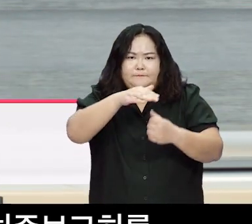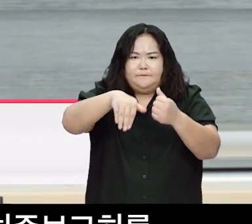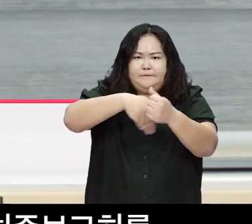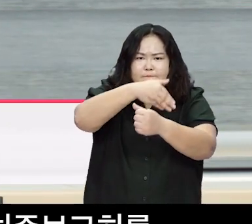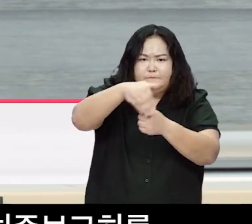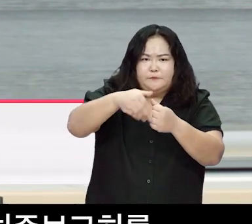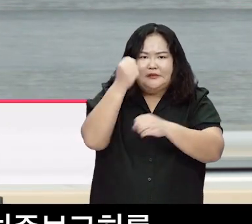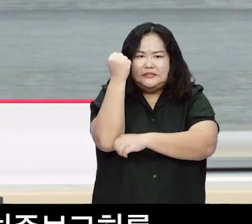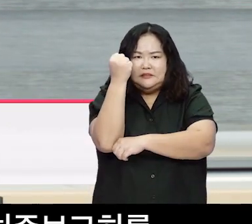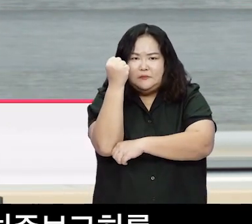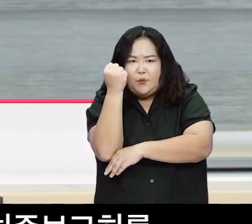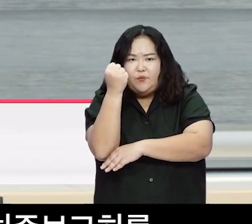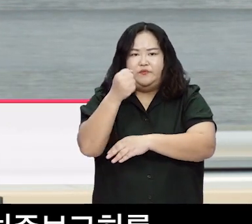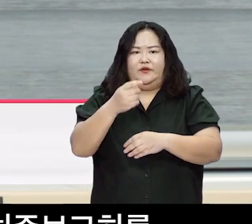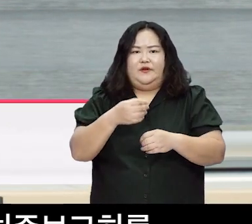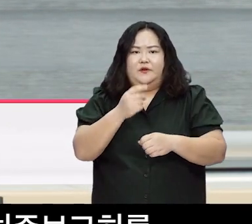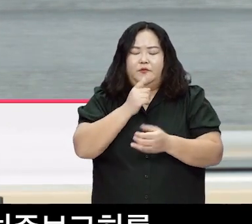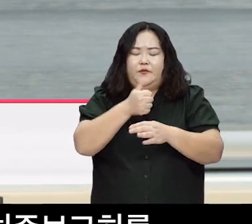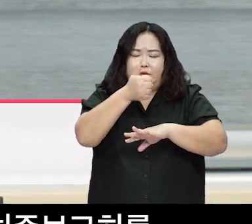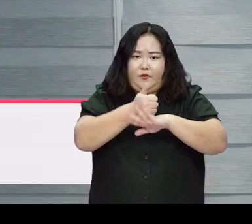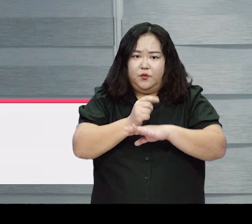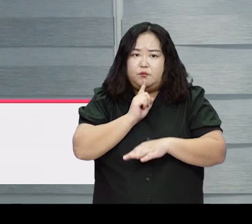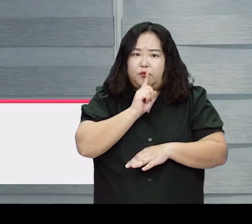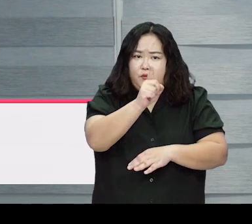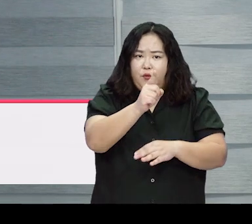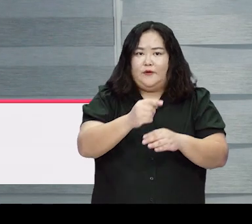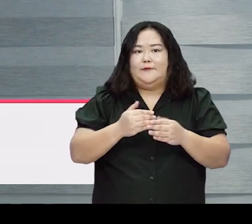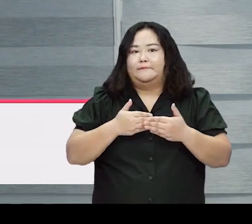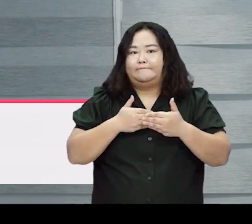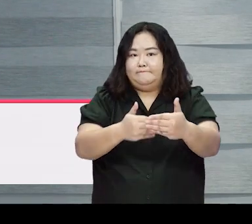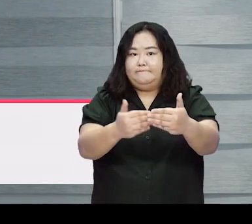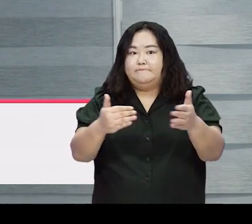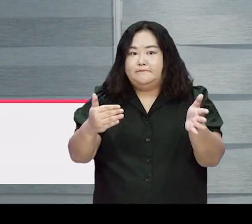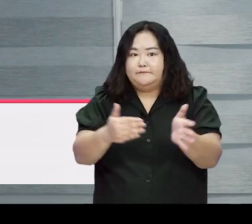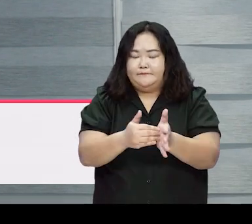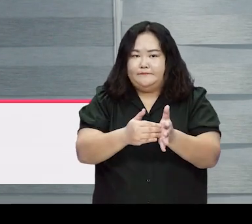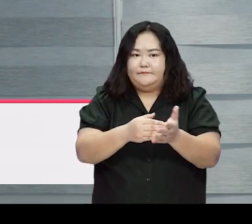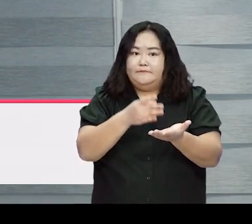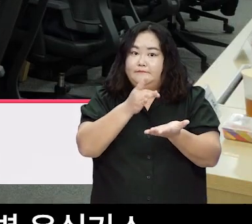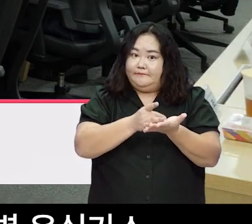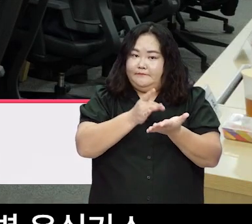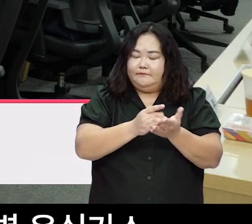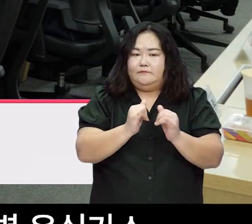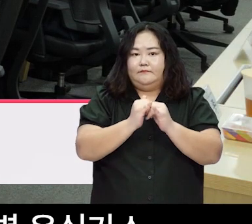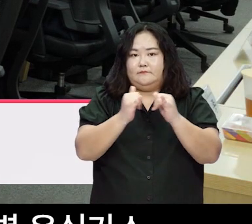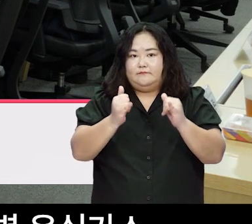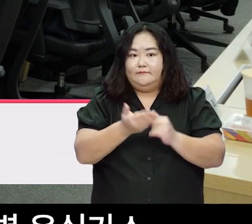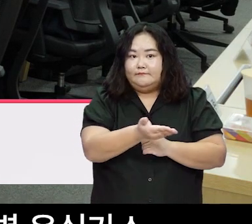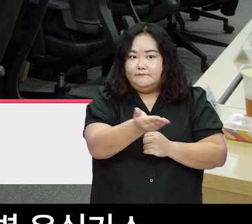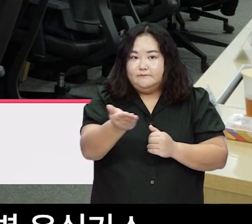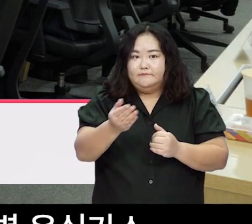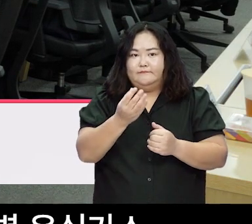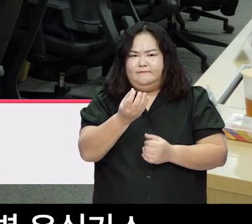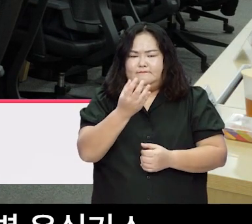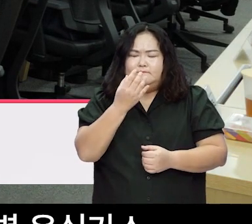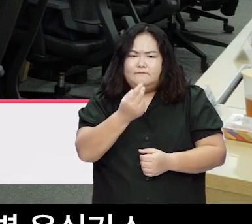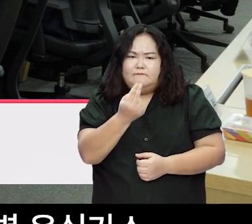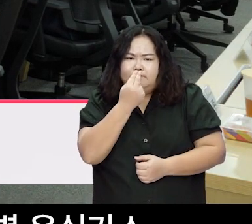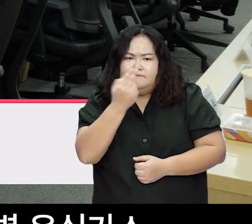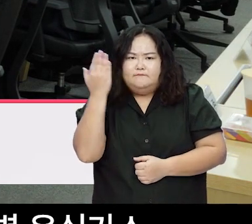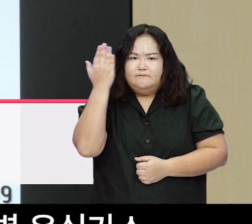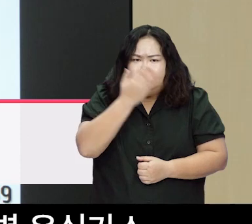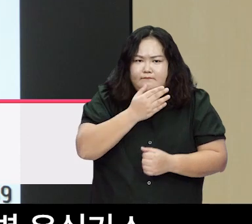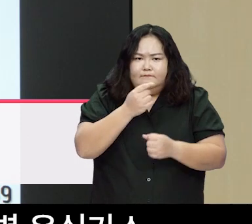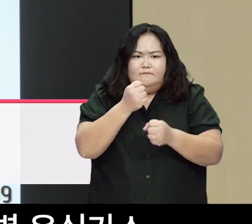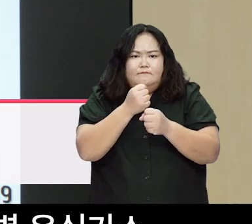녹색 성장 기본 계획 수립용역 최종 보고회를 열고 최종 보고를 마쳤습니다시는 시민의 대상으로 탄소 중립